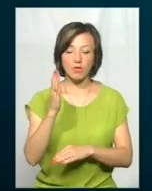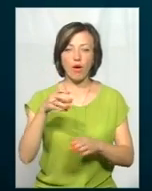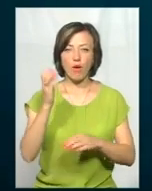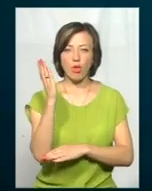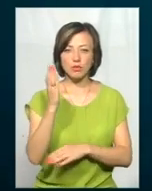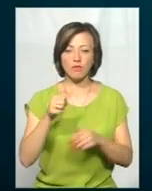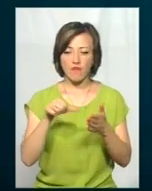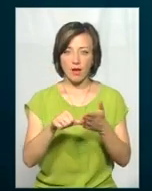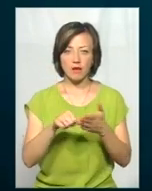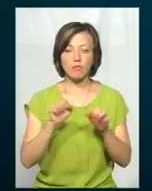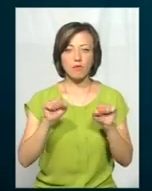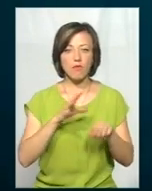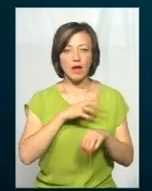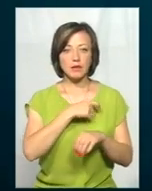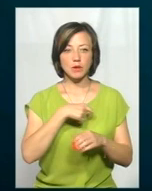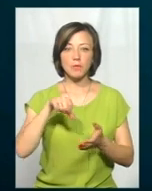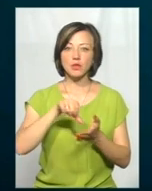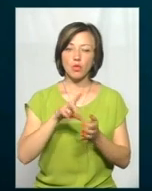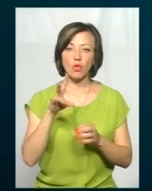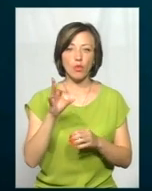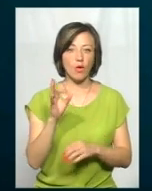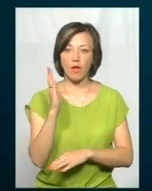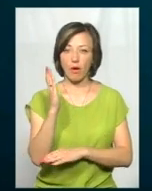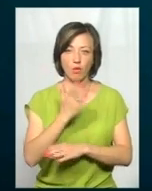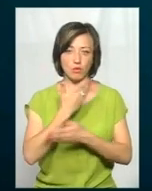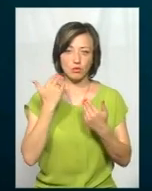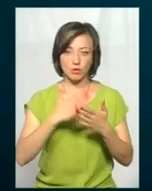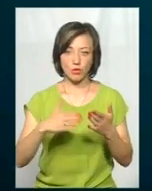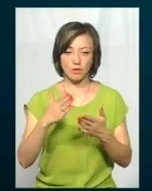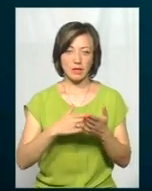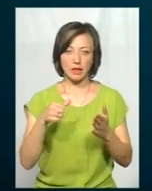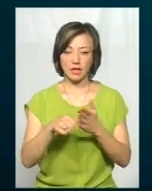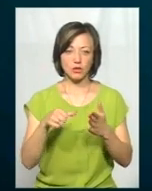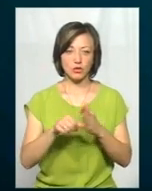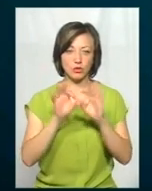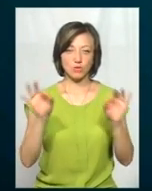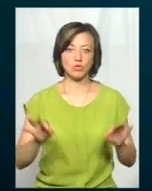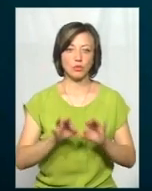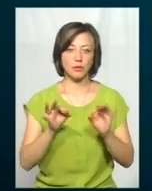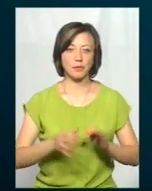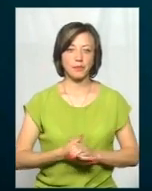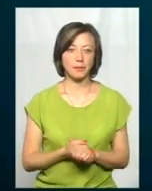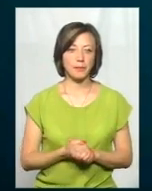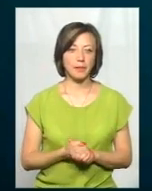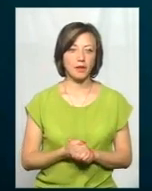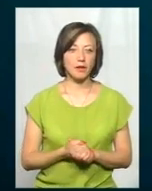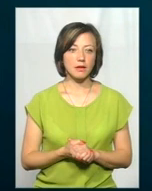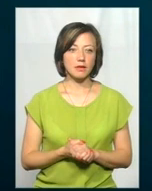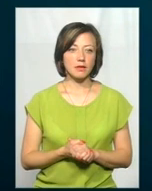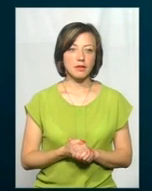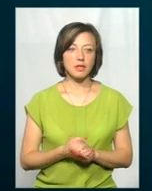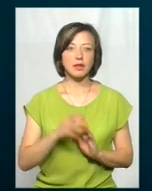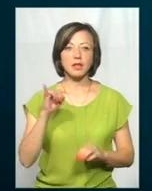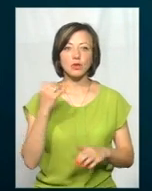цього голосування може бути, що депутат присутній, однак він не голосує взагалі, не натискає на жодну кнопку. І